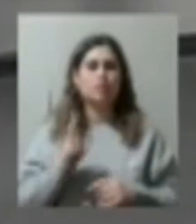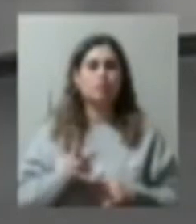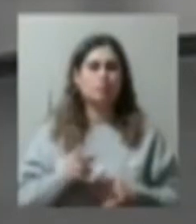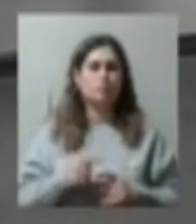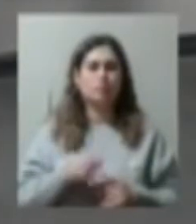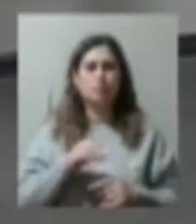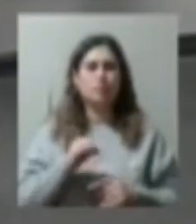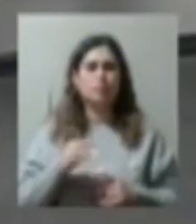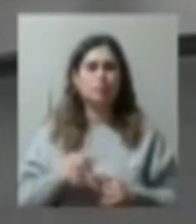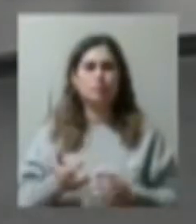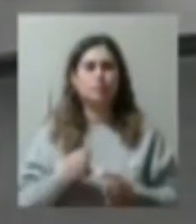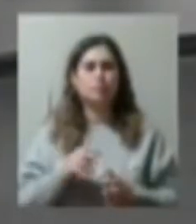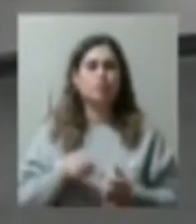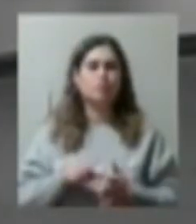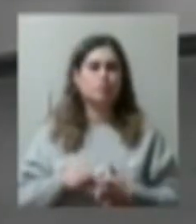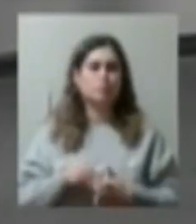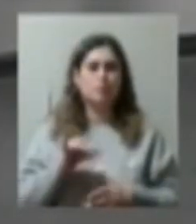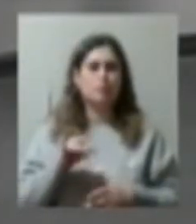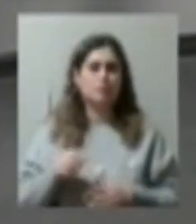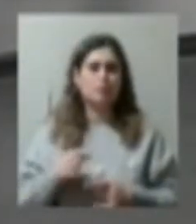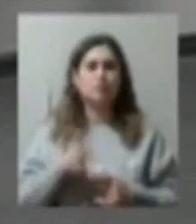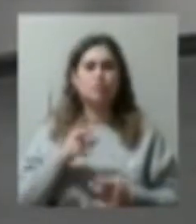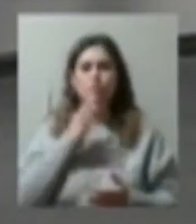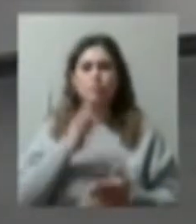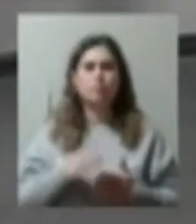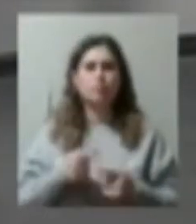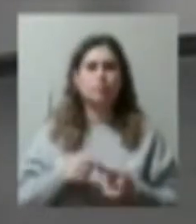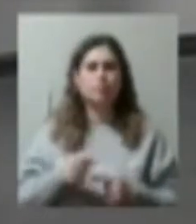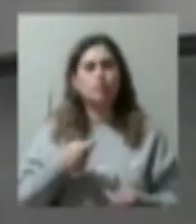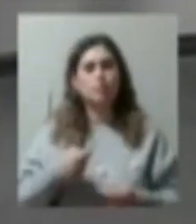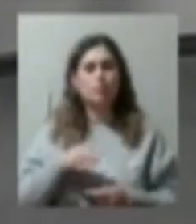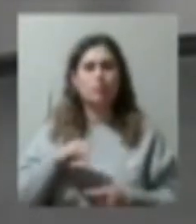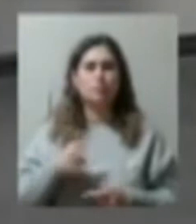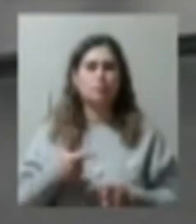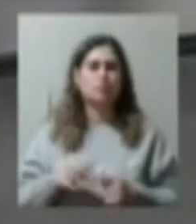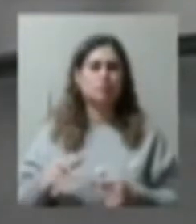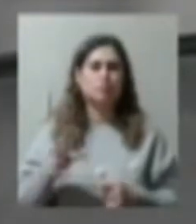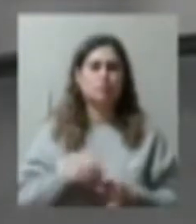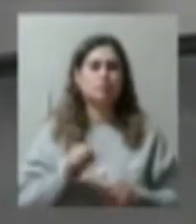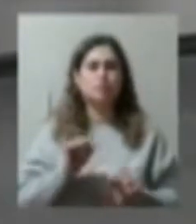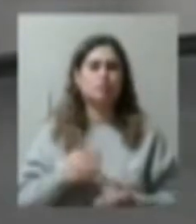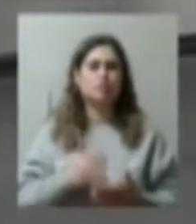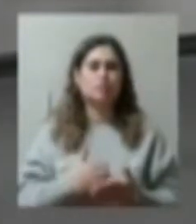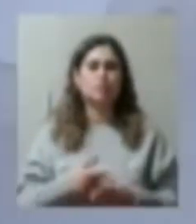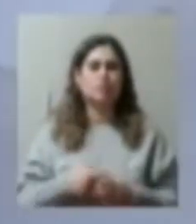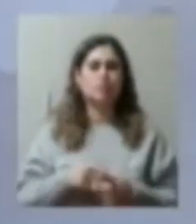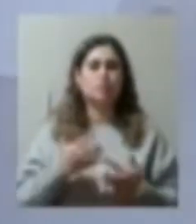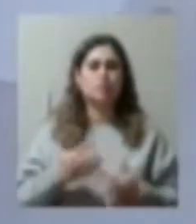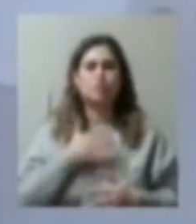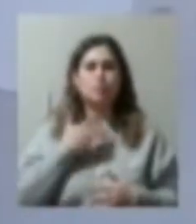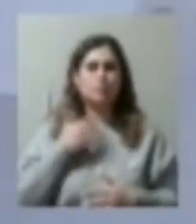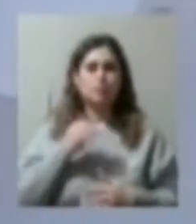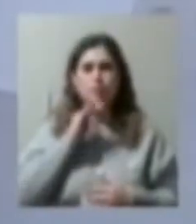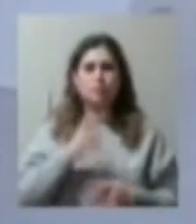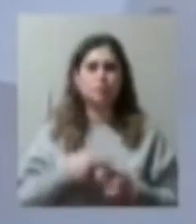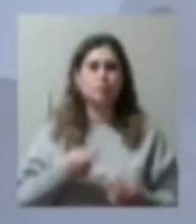претендує брати в оренду землю. Хто буде відповідати за це? Це буде керівник ОТГ? Чи всі от мають настільки багато досвіду, щоб